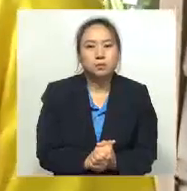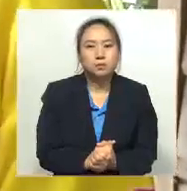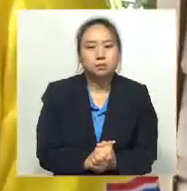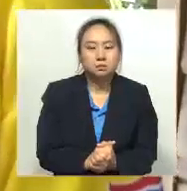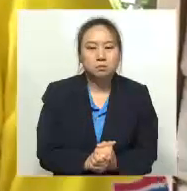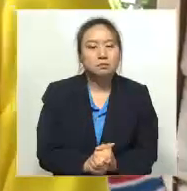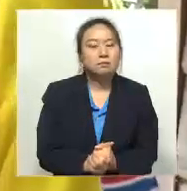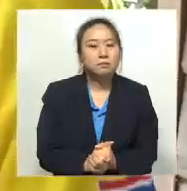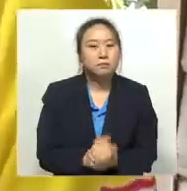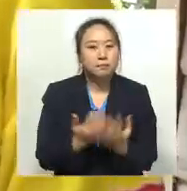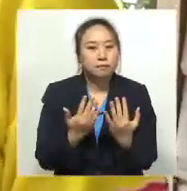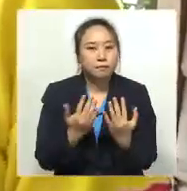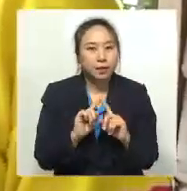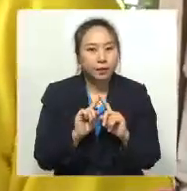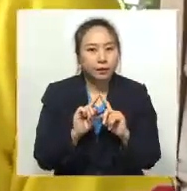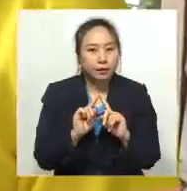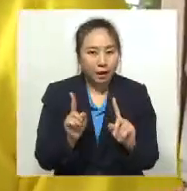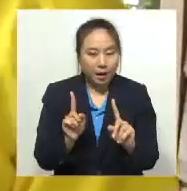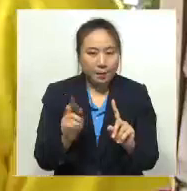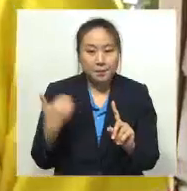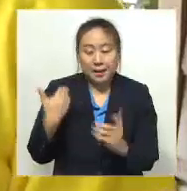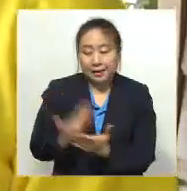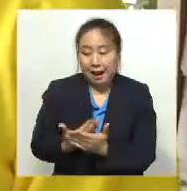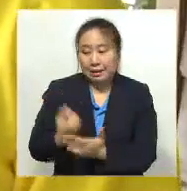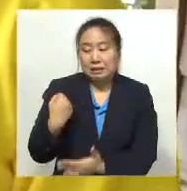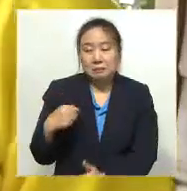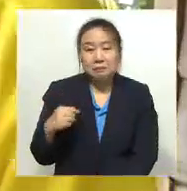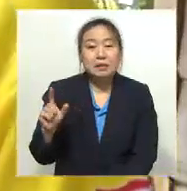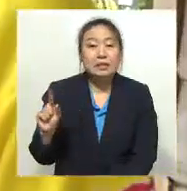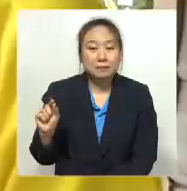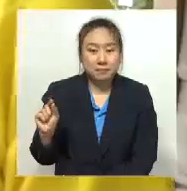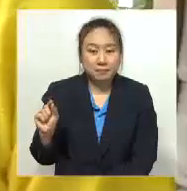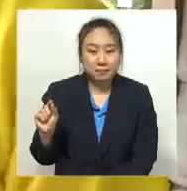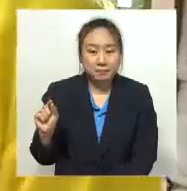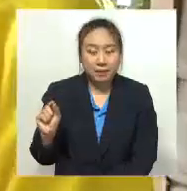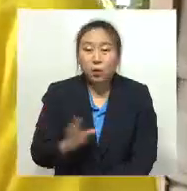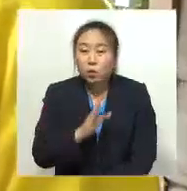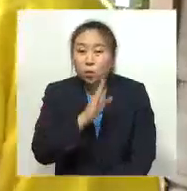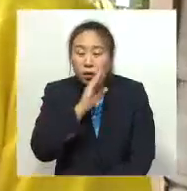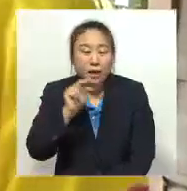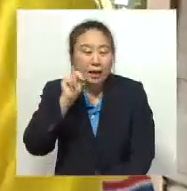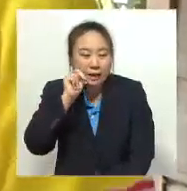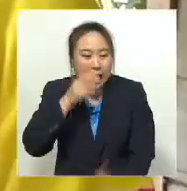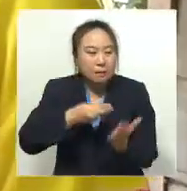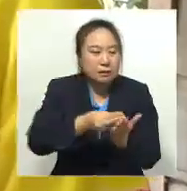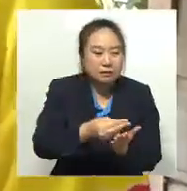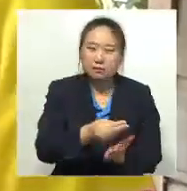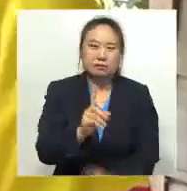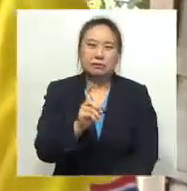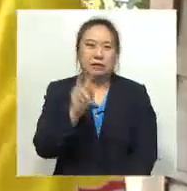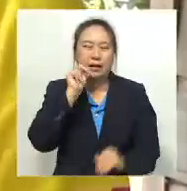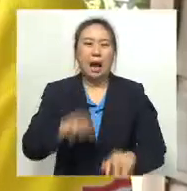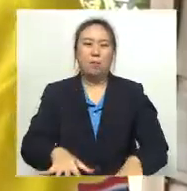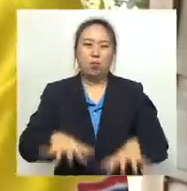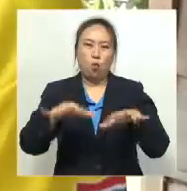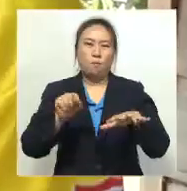มันขาดเพราะจะไปแต่มีตังอยู่10บาท20บาทแต่ว่าถ้าจะไปซื้อก็ไปไม่ได้น้ำท่วมตัวนี้คือล